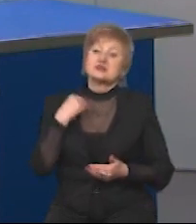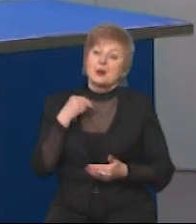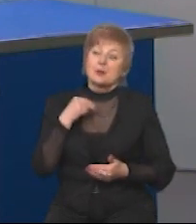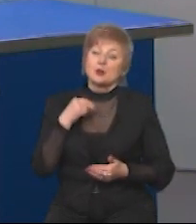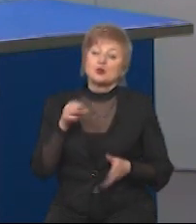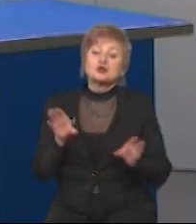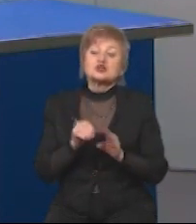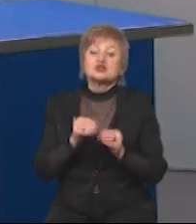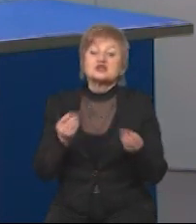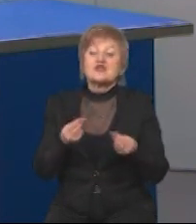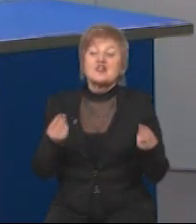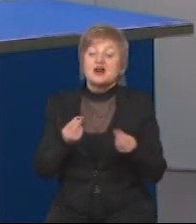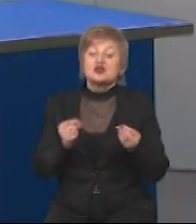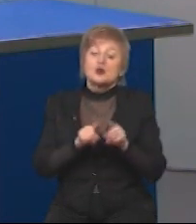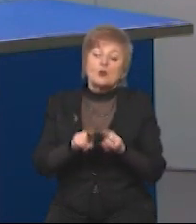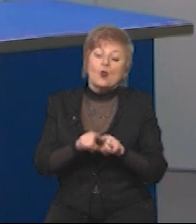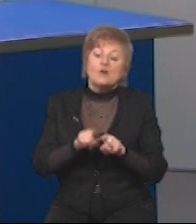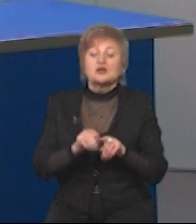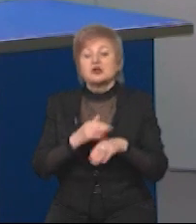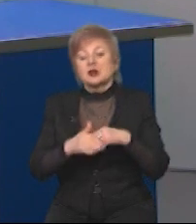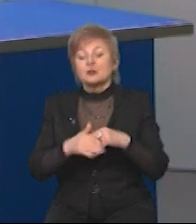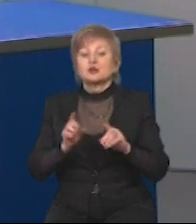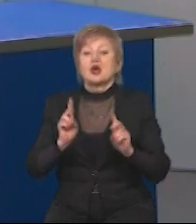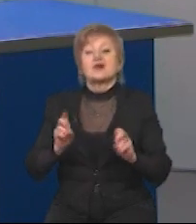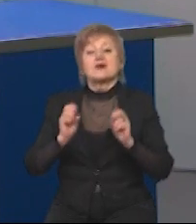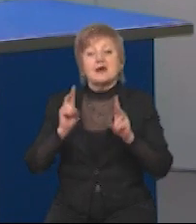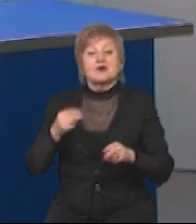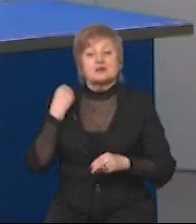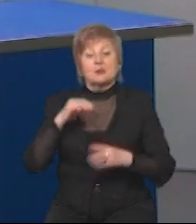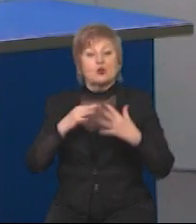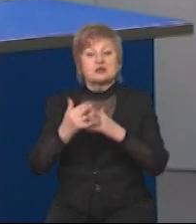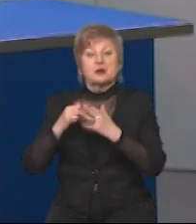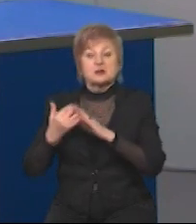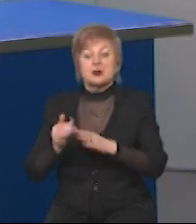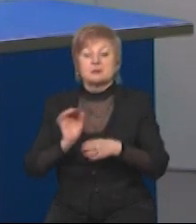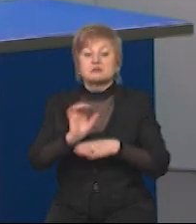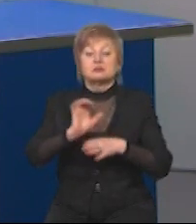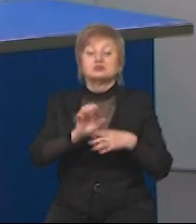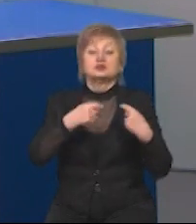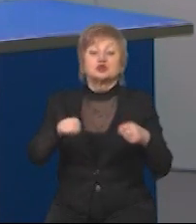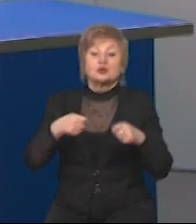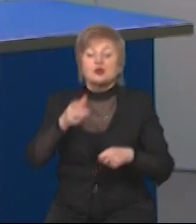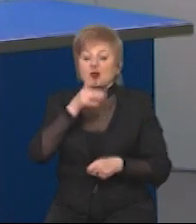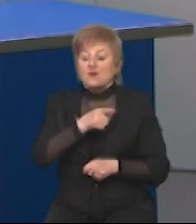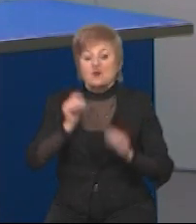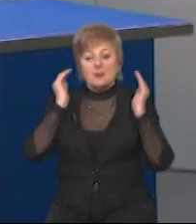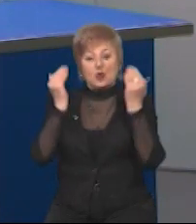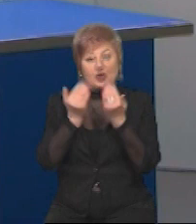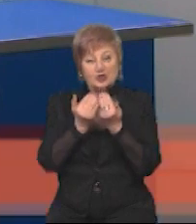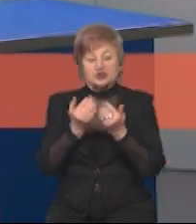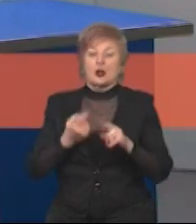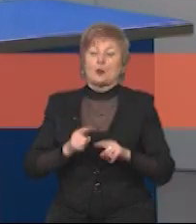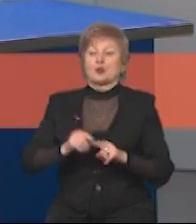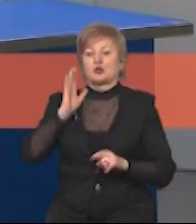із сезонними овочами та як запорізьким фермерам реалізовувати свою продукцію під час карантину? Про це сьогодні